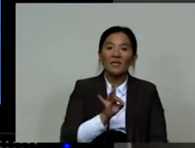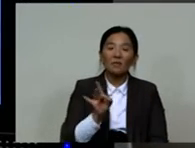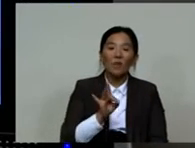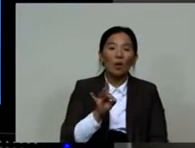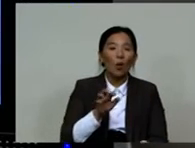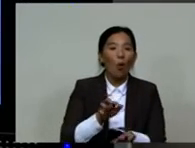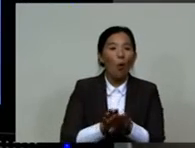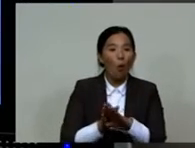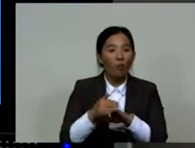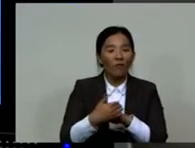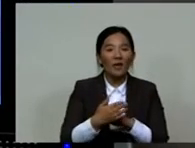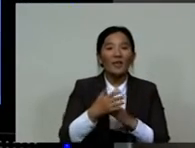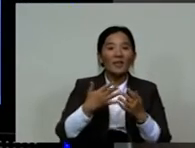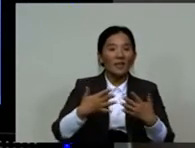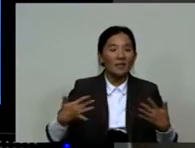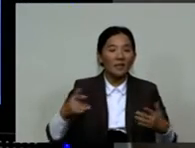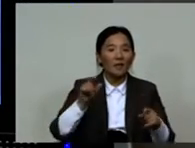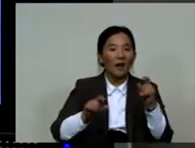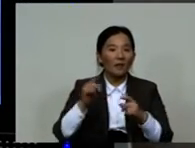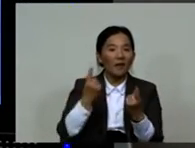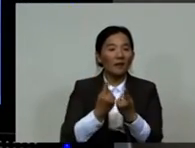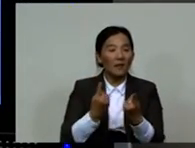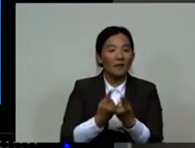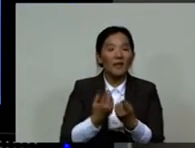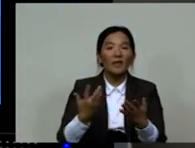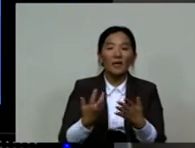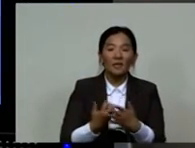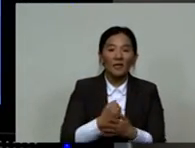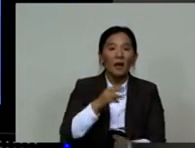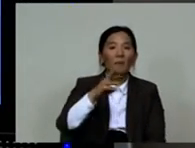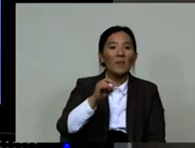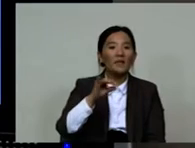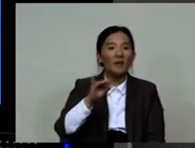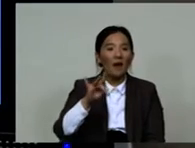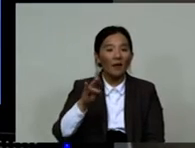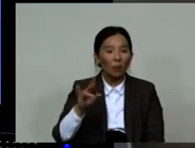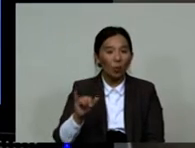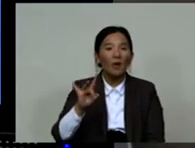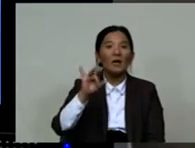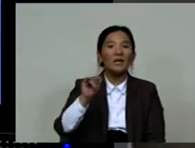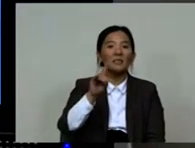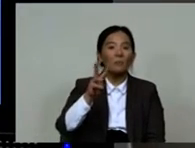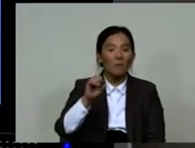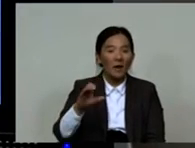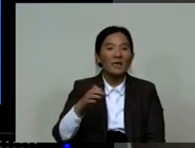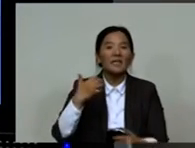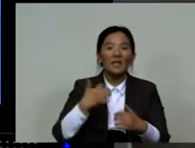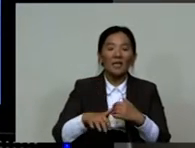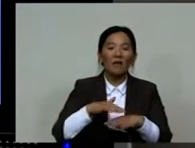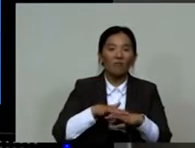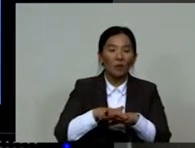нескольких одноклассников. Найти медиану, размах, моду, среднеарифметическое,